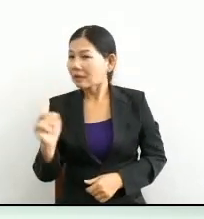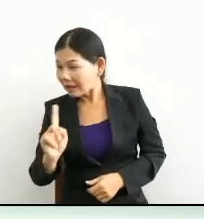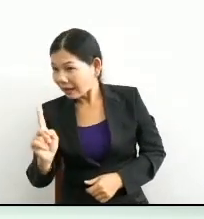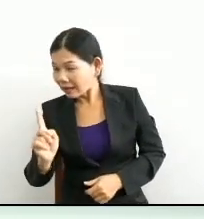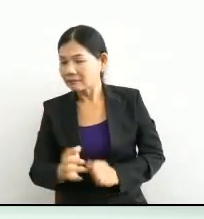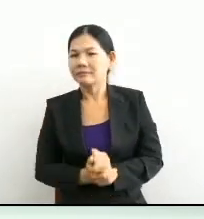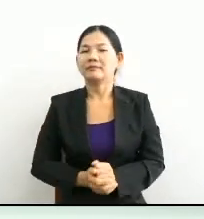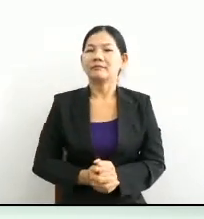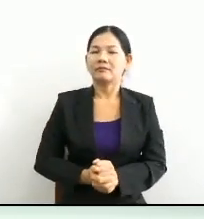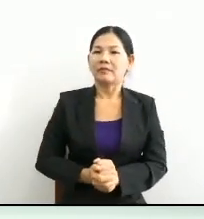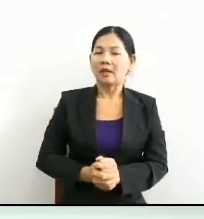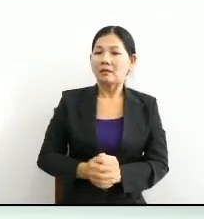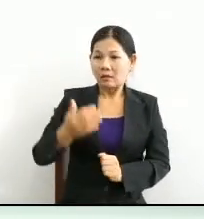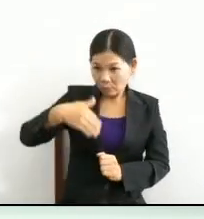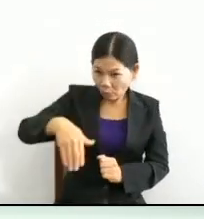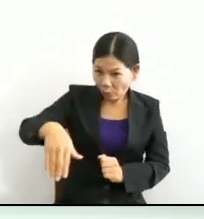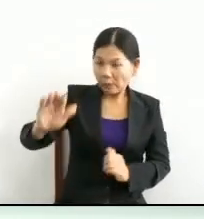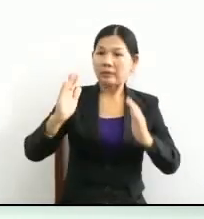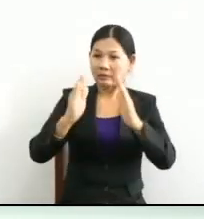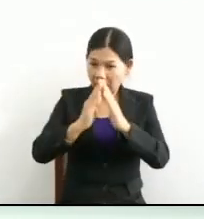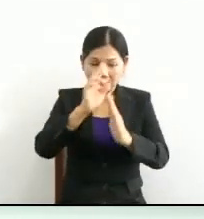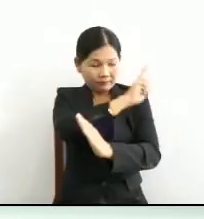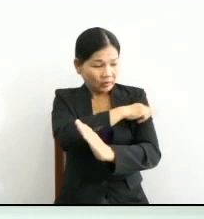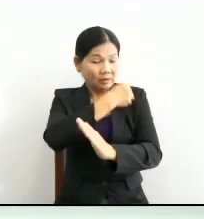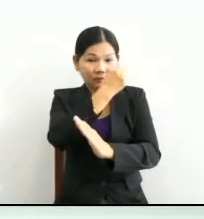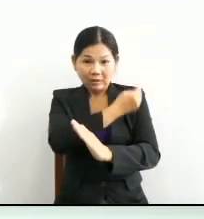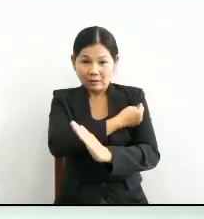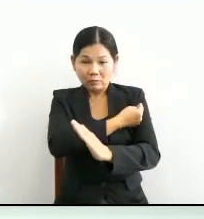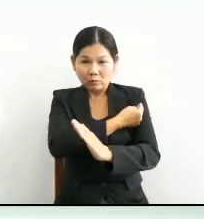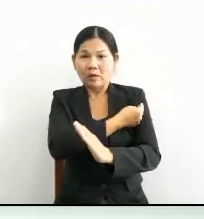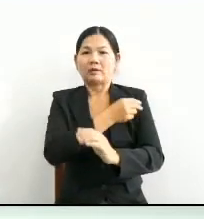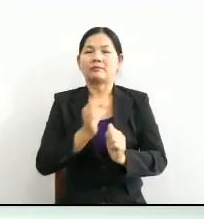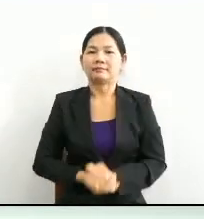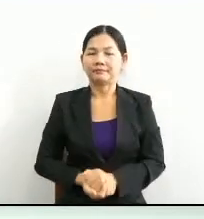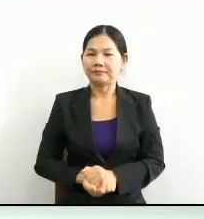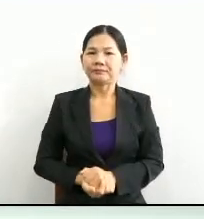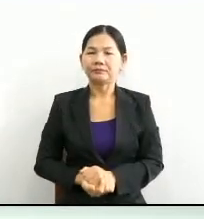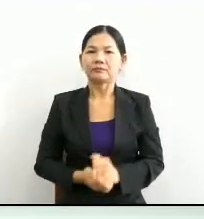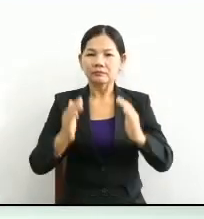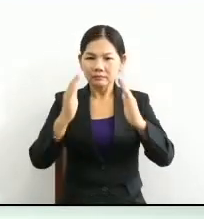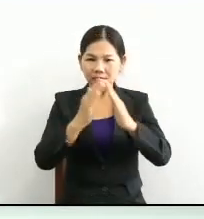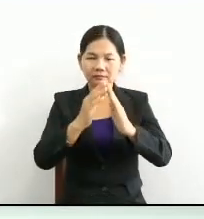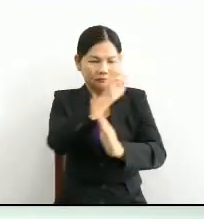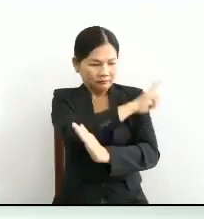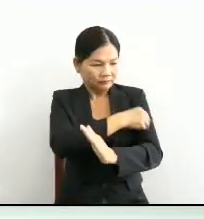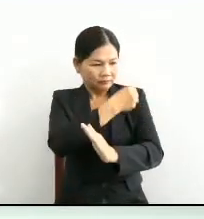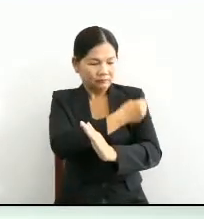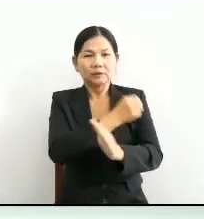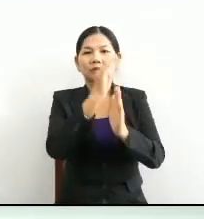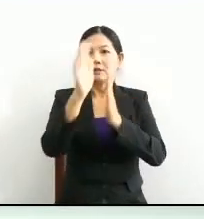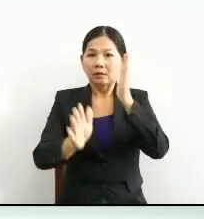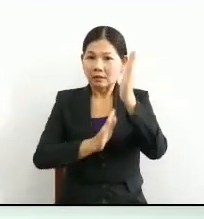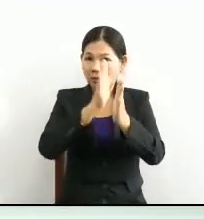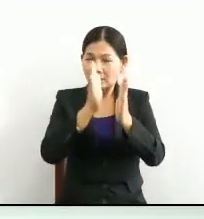chá là nè cứ có tới mình tì bệt thông mình tì bệt và chạm bạc tê hiếng thật